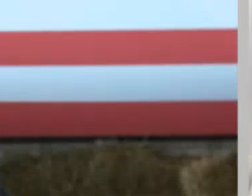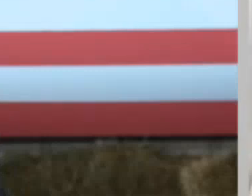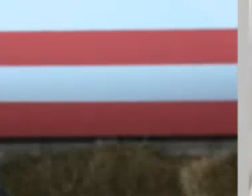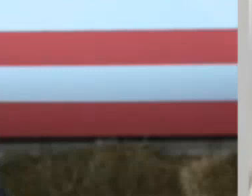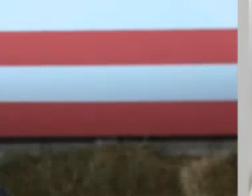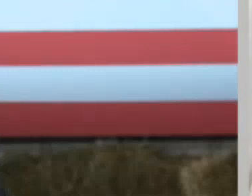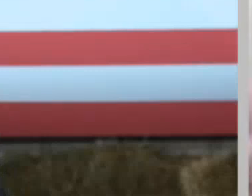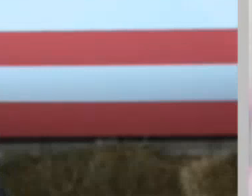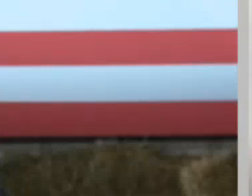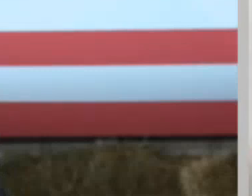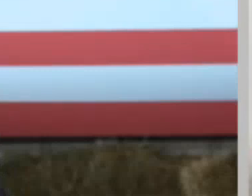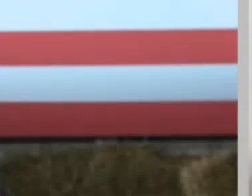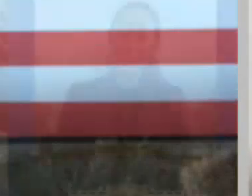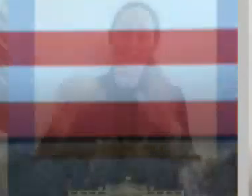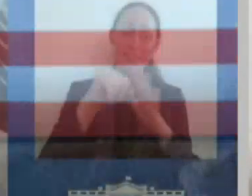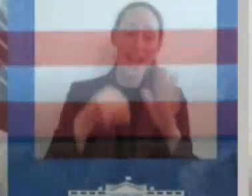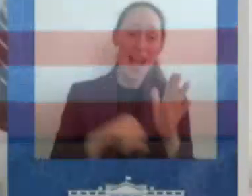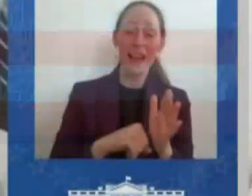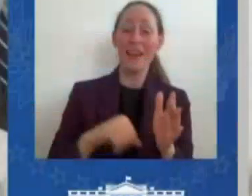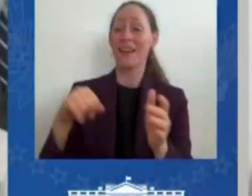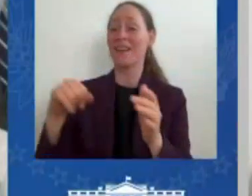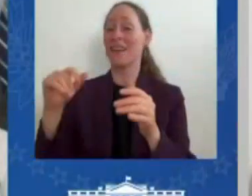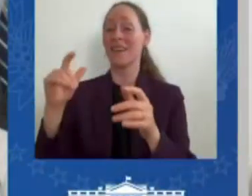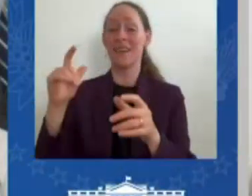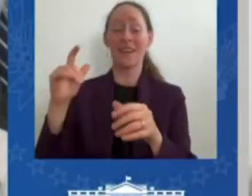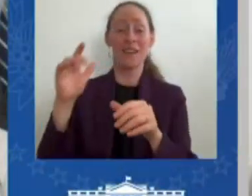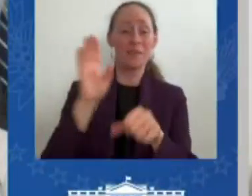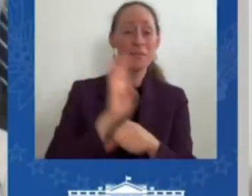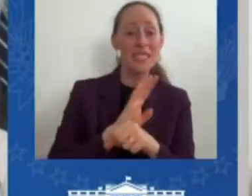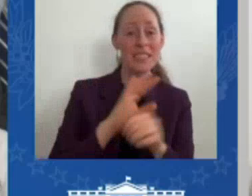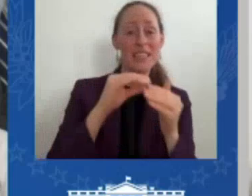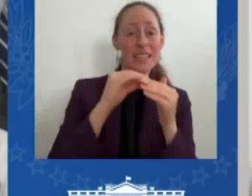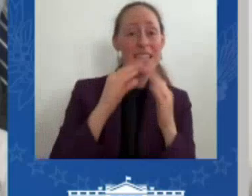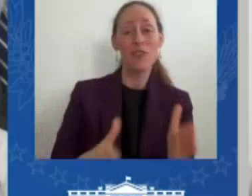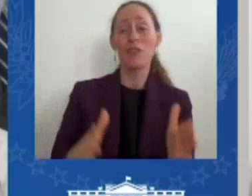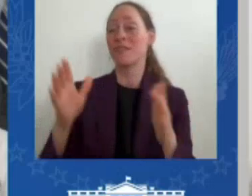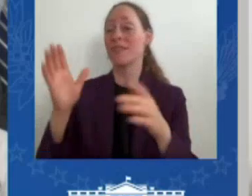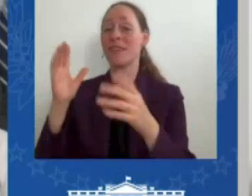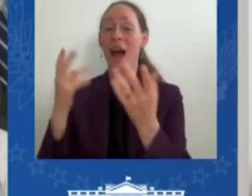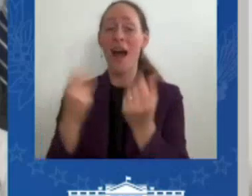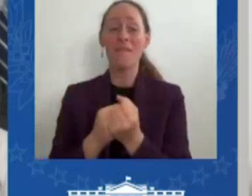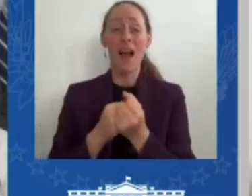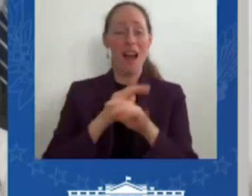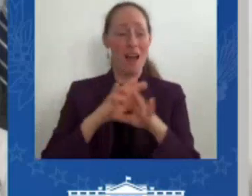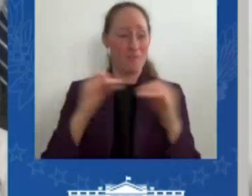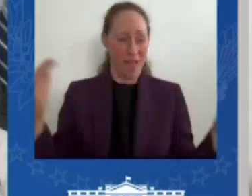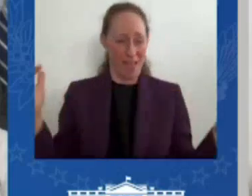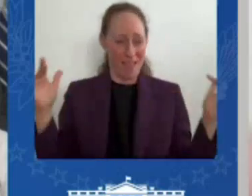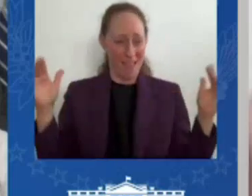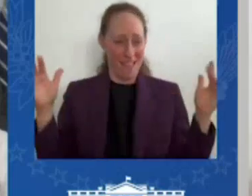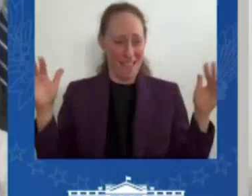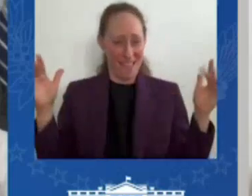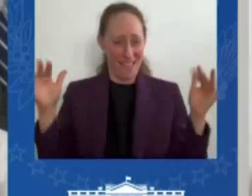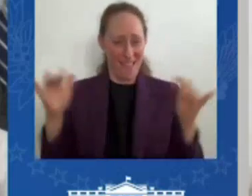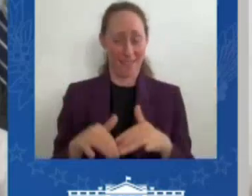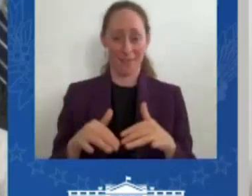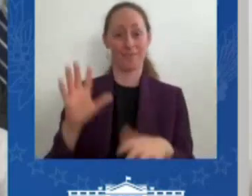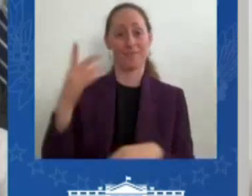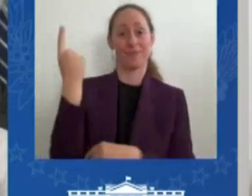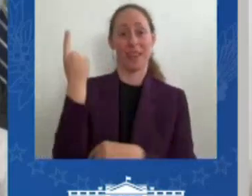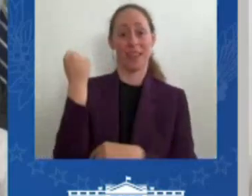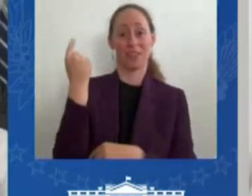inflazione lo vediamo D'altra parte quello che sta succedendo negli Stati Uniti è che la gente ha sempre cioè sta vivendo in maniera sempre più